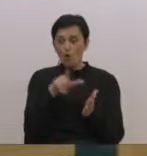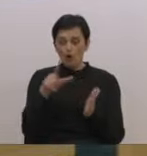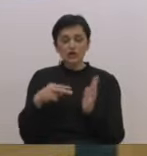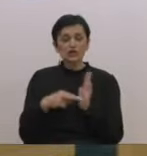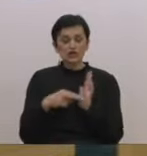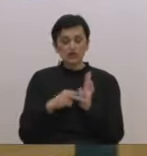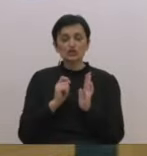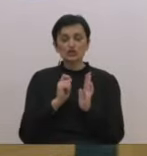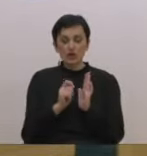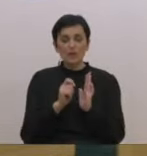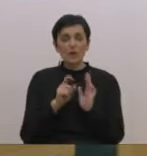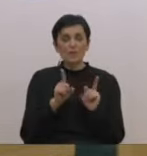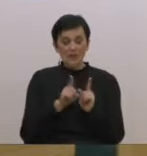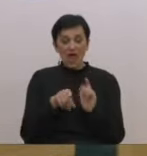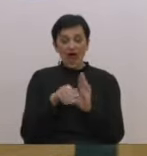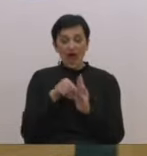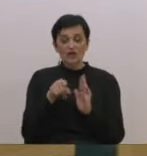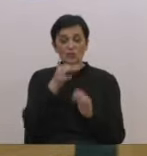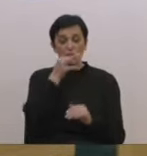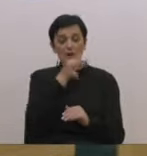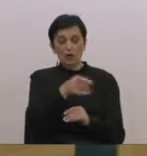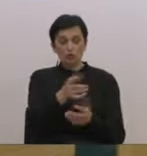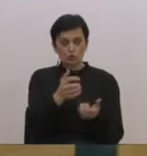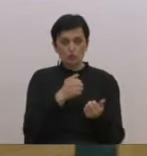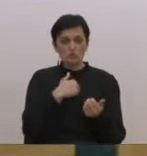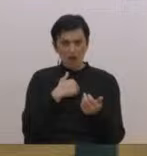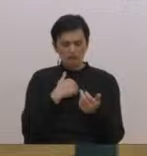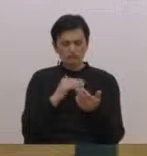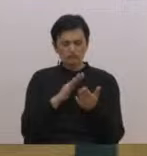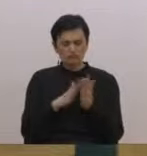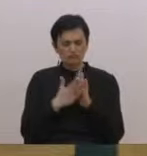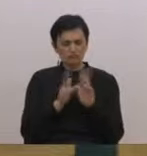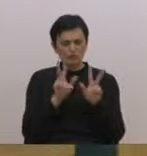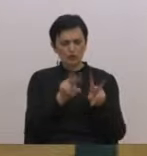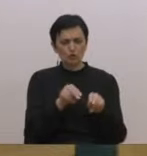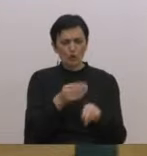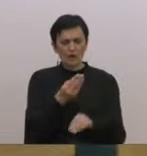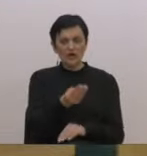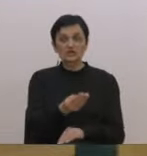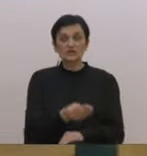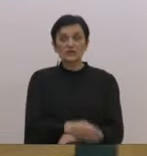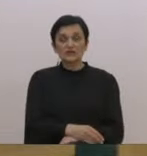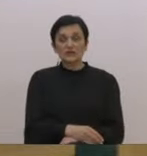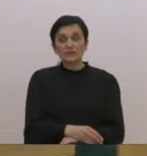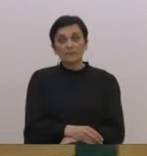არჩევნებში ამაზე მიიღებთ თქვენ პასუხს, მაგის პირობას გაძლევთ.